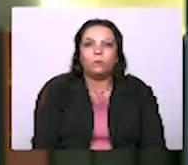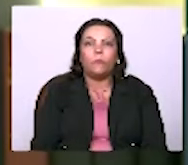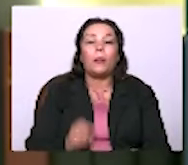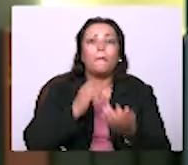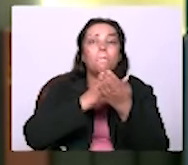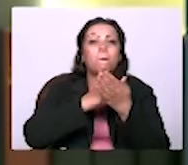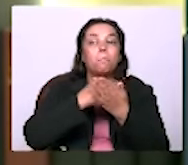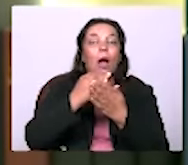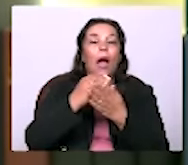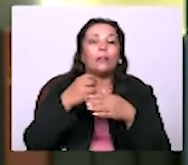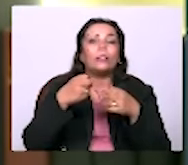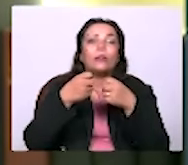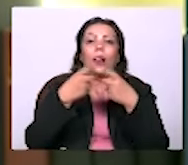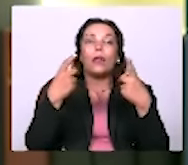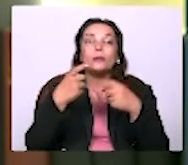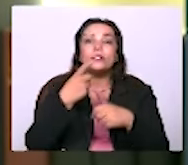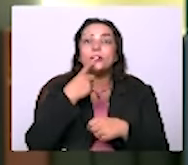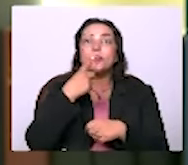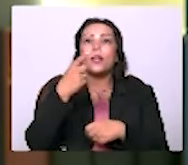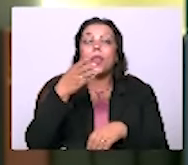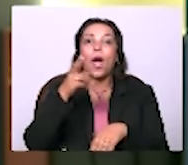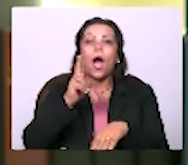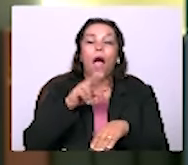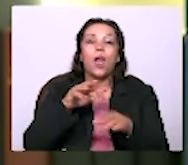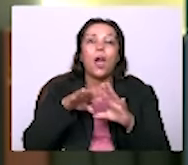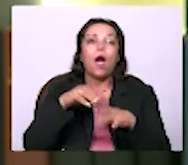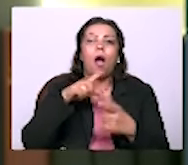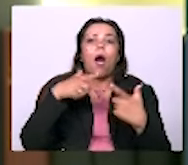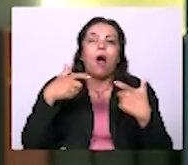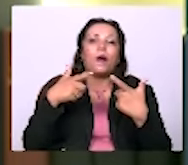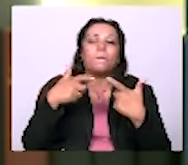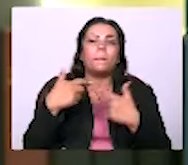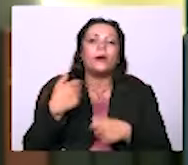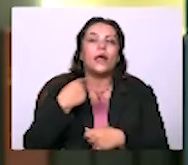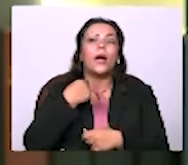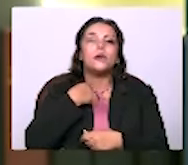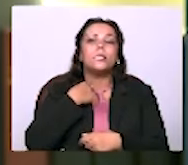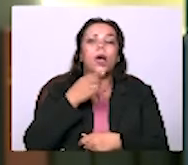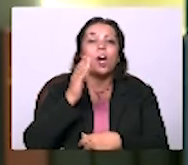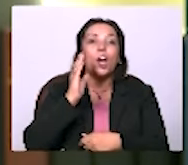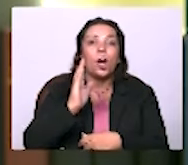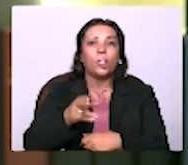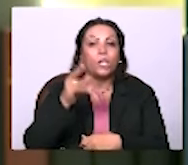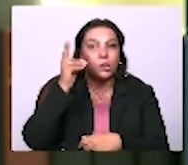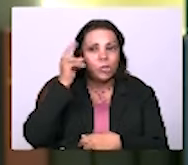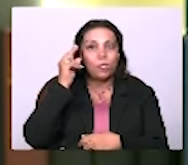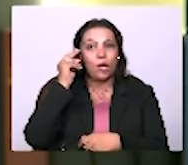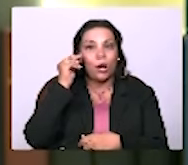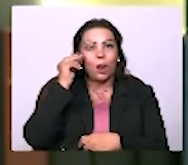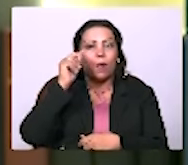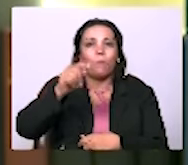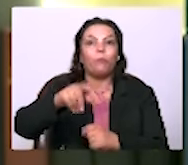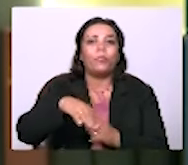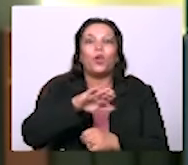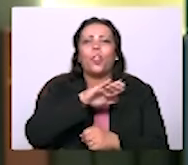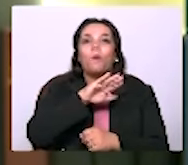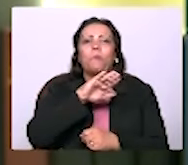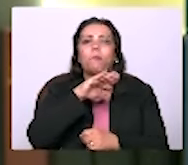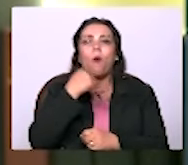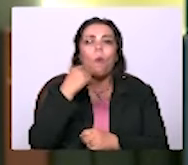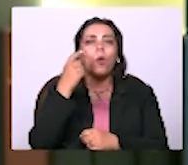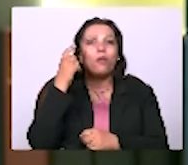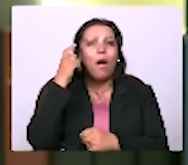بعد مرور عام على اندلاع حرب غزه استطاعت اسرائيل ان تغتال